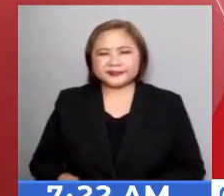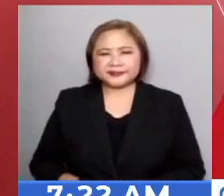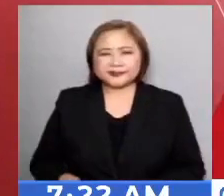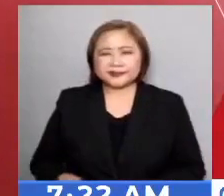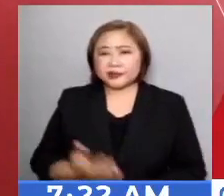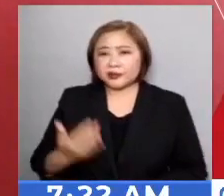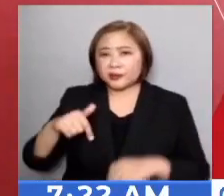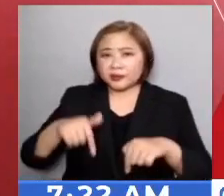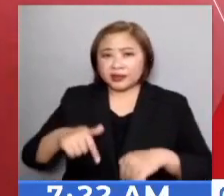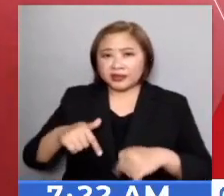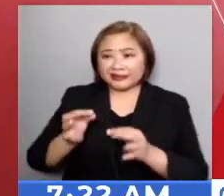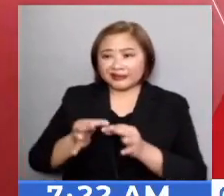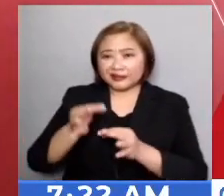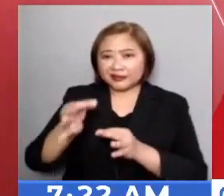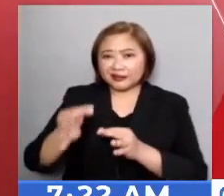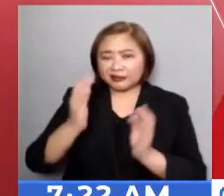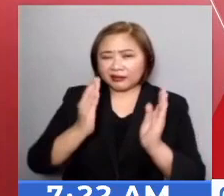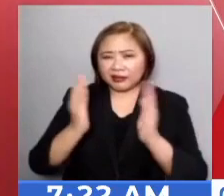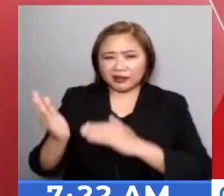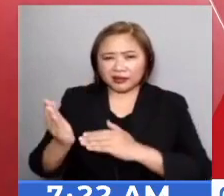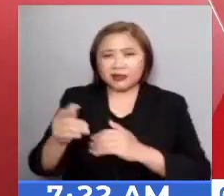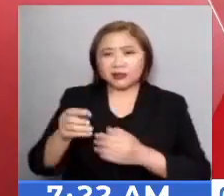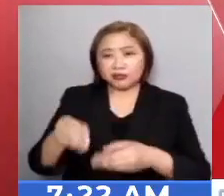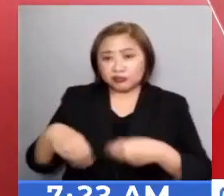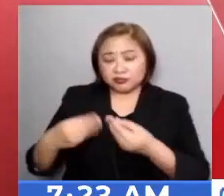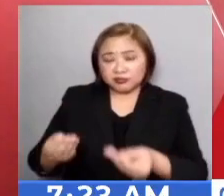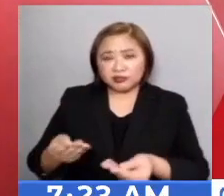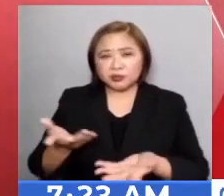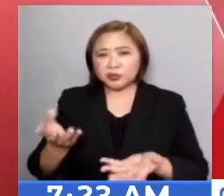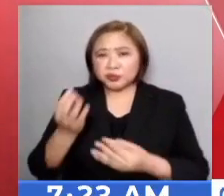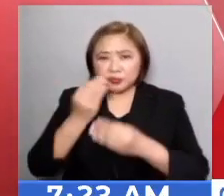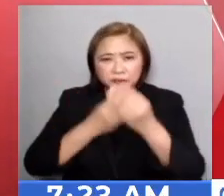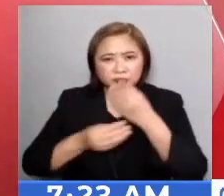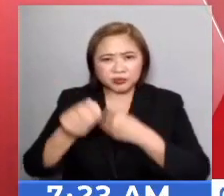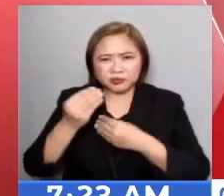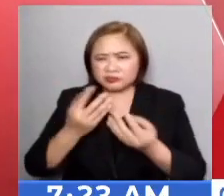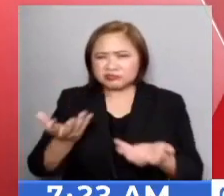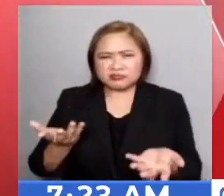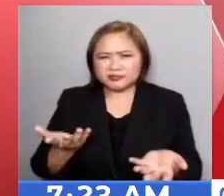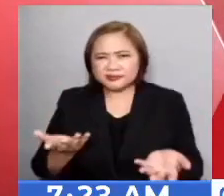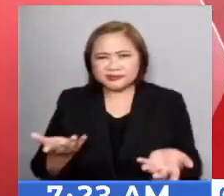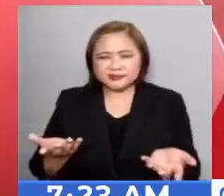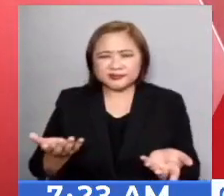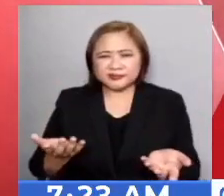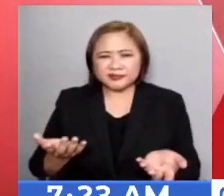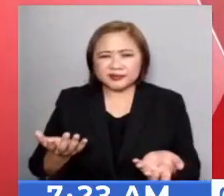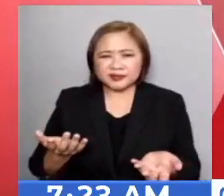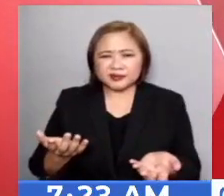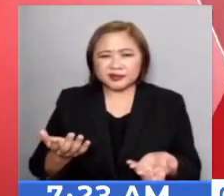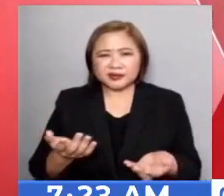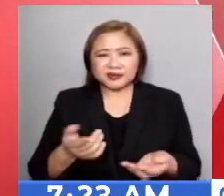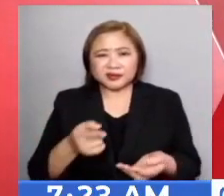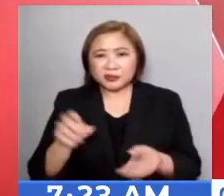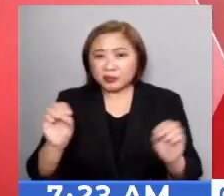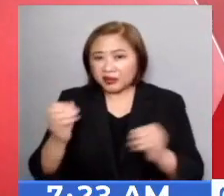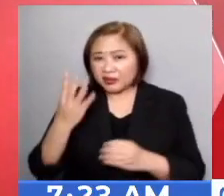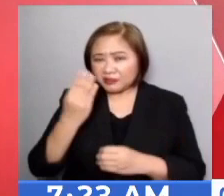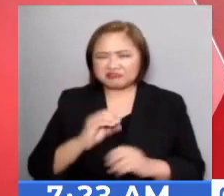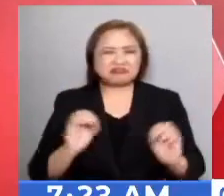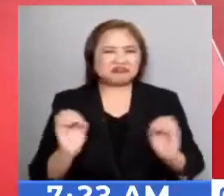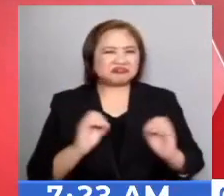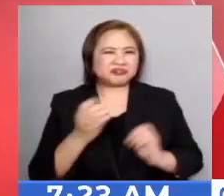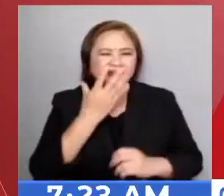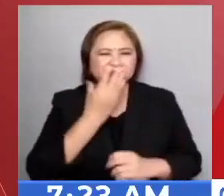pong biyahe, binibigyan po ba kayo ng mga pagkain? Or so, hindi na rin po kayo nakatulog? Hindi dito po. Dito na kayo nag-stay? Kasi matigas po